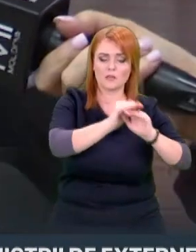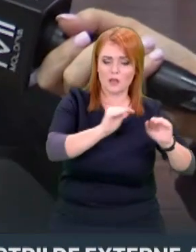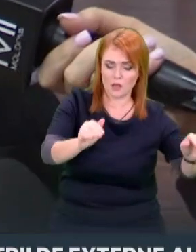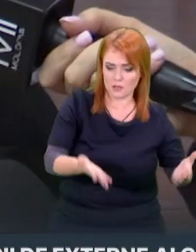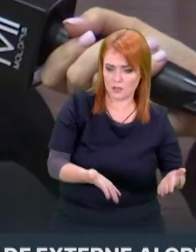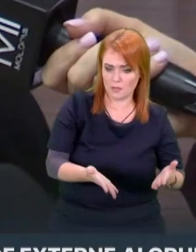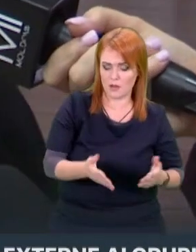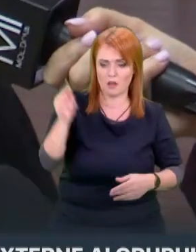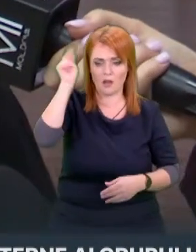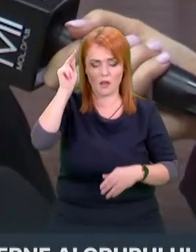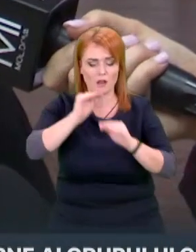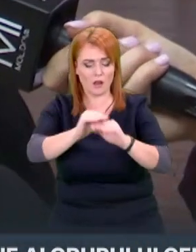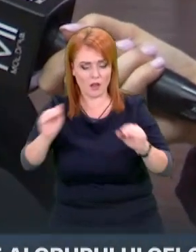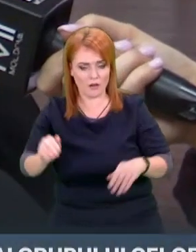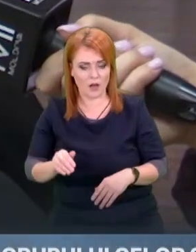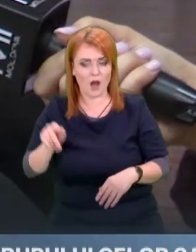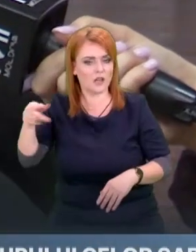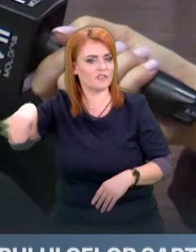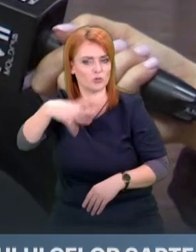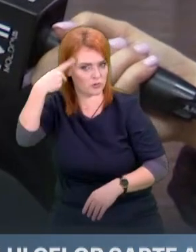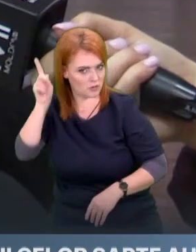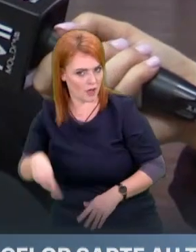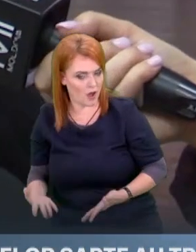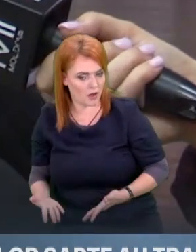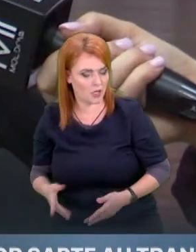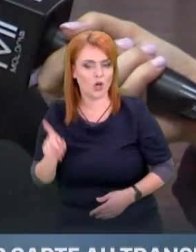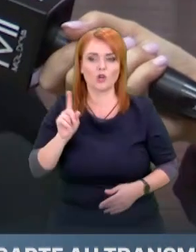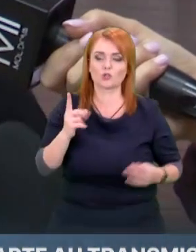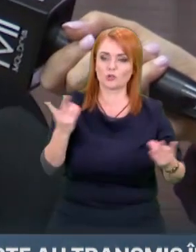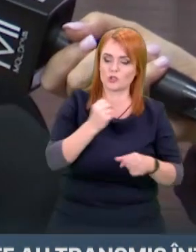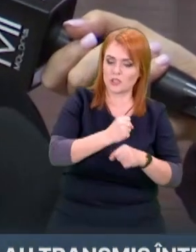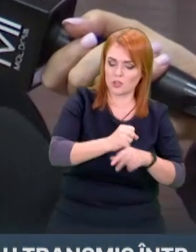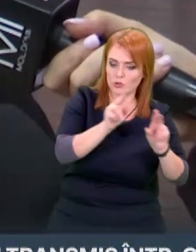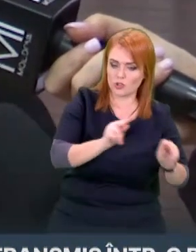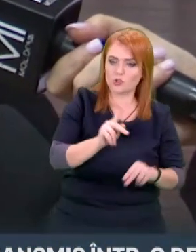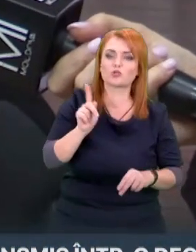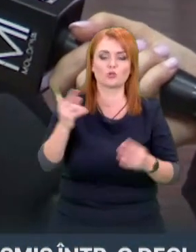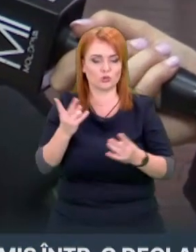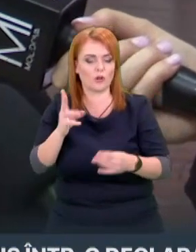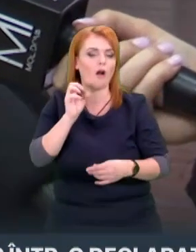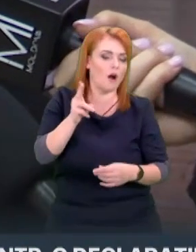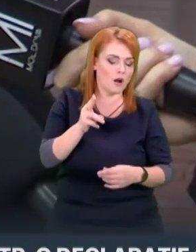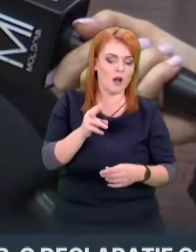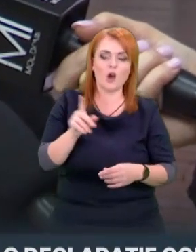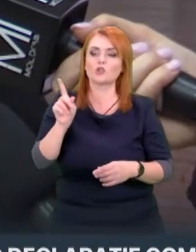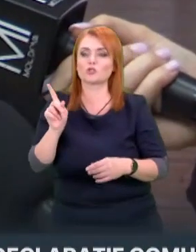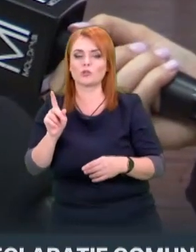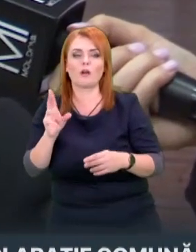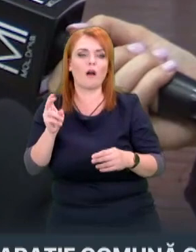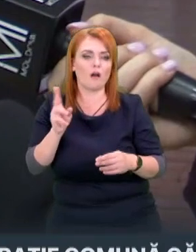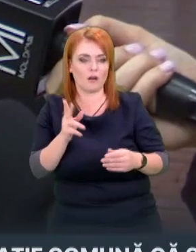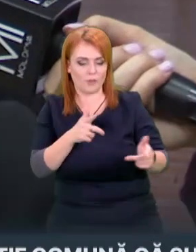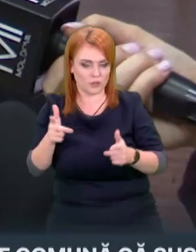elevilor. Ei știu totul. Ce trebuie să facă învățătorul, cum trebuie să facă învățătorul, cum să pregătească de lecție, cum